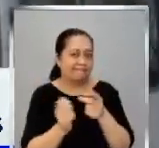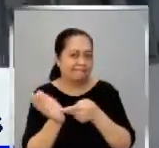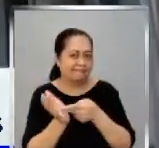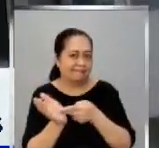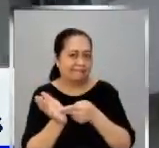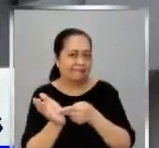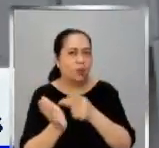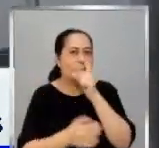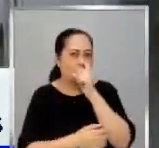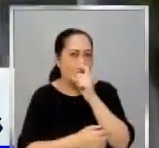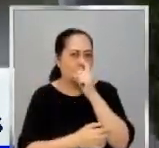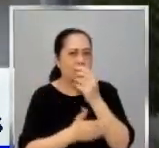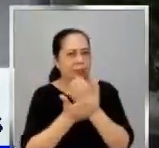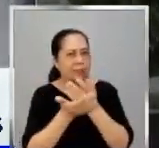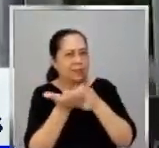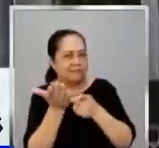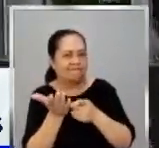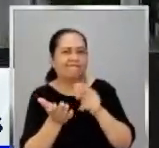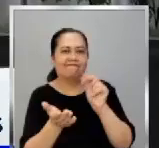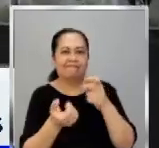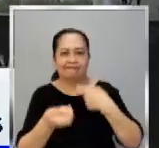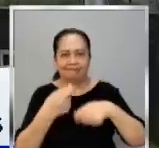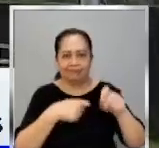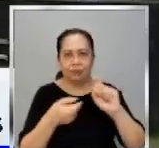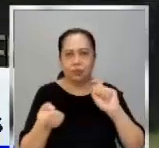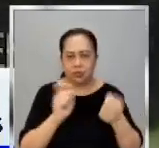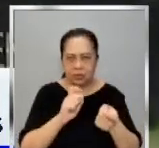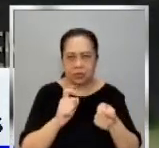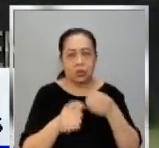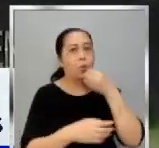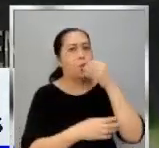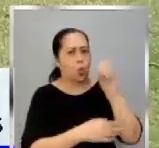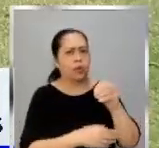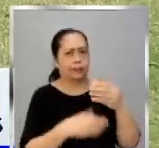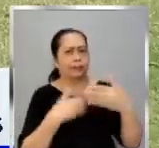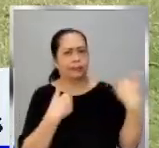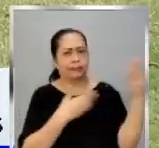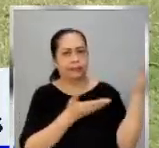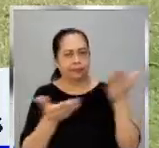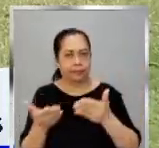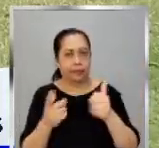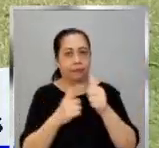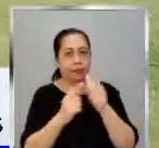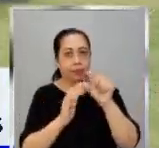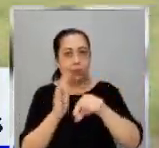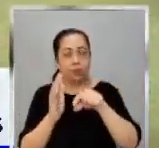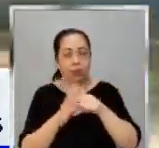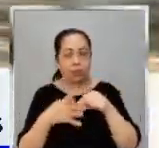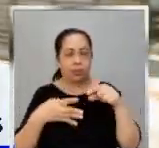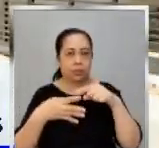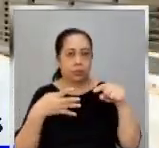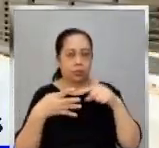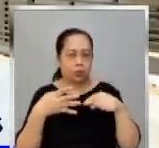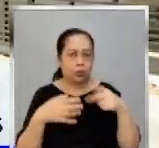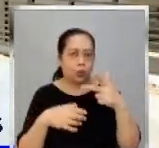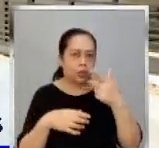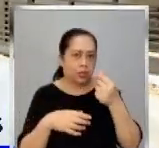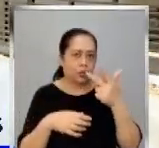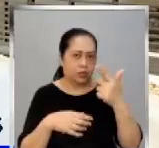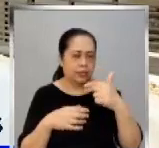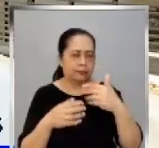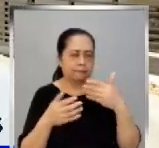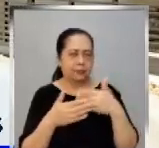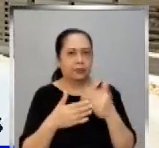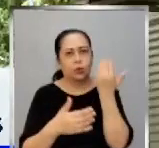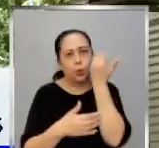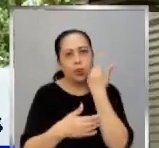at may mga bahaging kailangang palitan. Naku-order at parating na raw sa first quarter ng 2023 ang spare parts. Nagipit daw sa